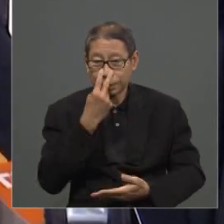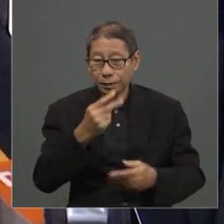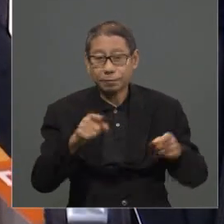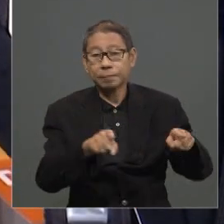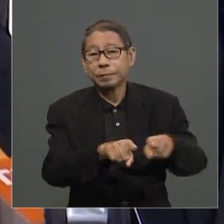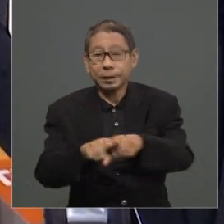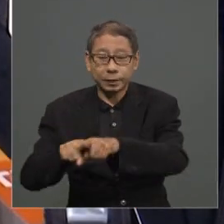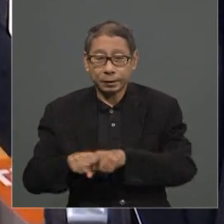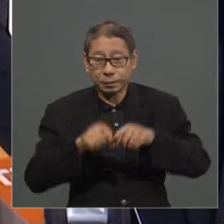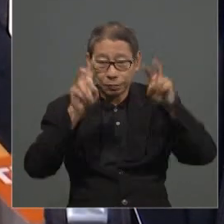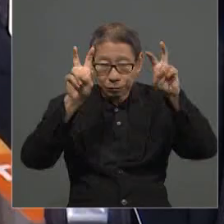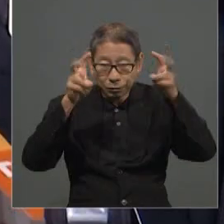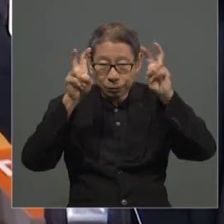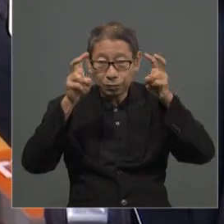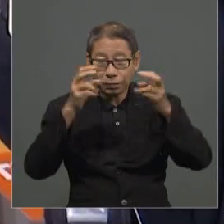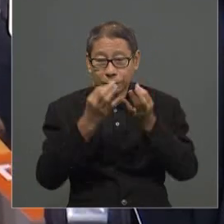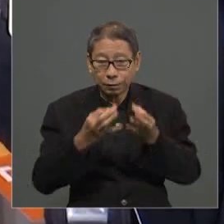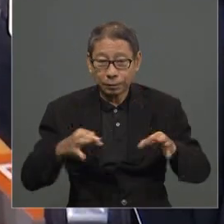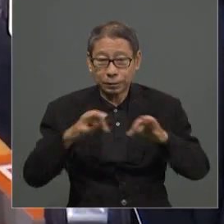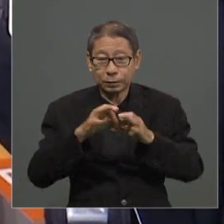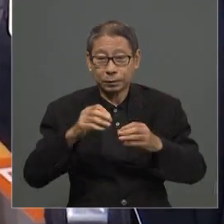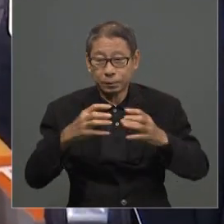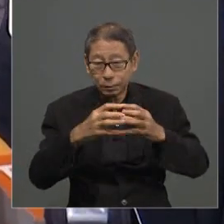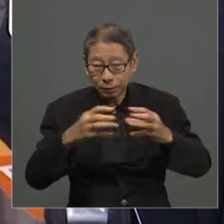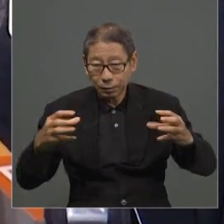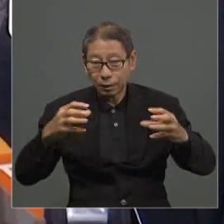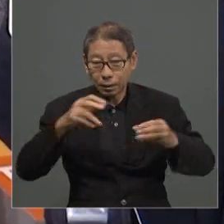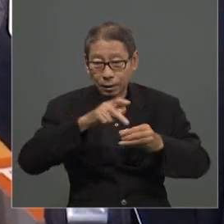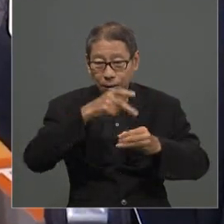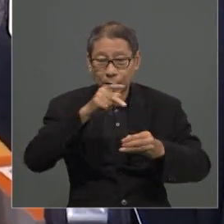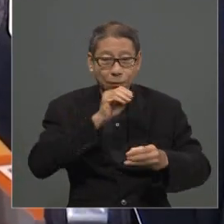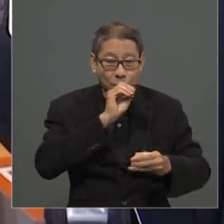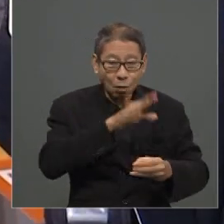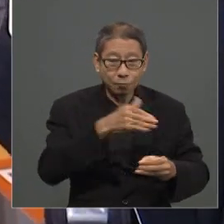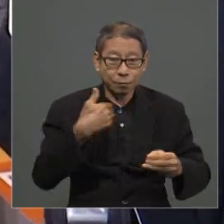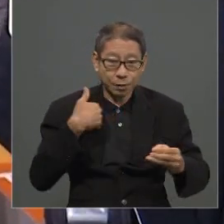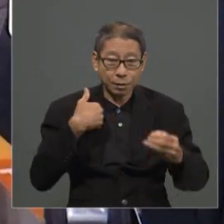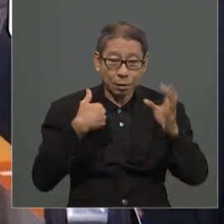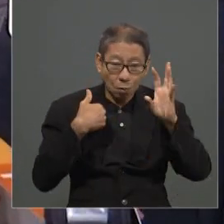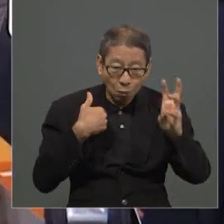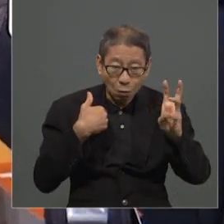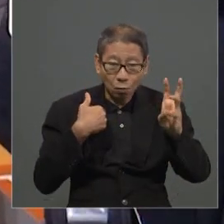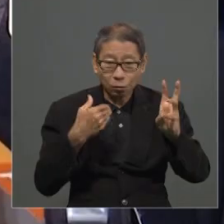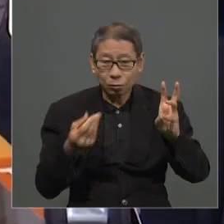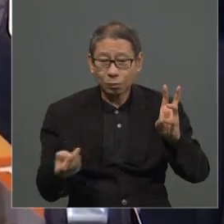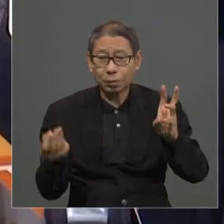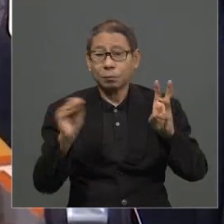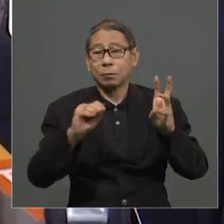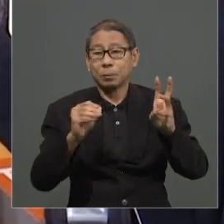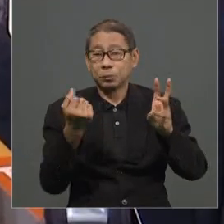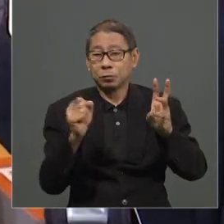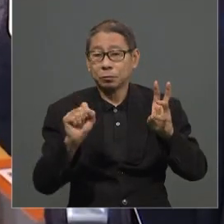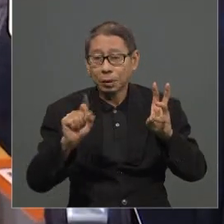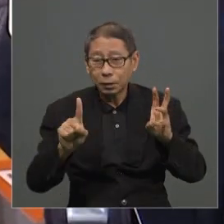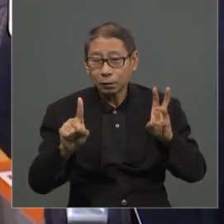ประเด็นที่มันสำคัญมากๆประเด็นหนึ่งก็คือไอ้ถังก๊าซเนี่ยแหละแจ้งไว้6มา11มันมายังไงคือท่